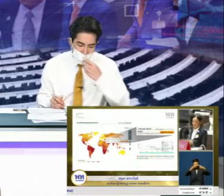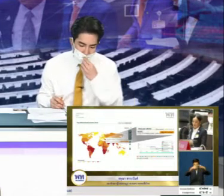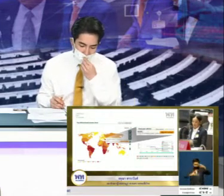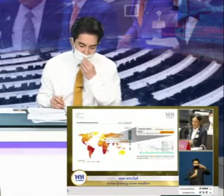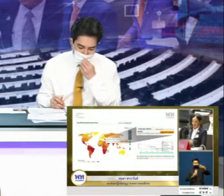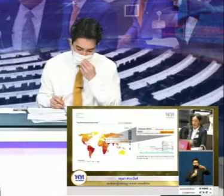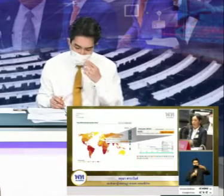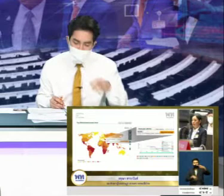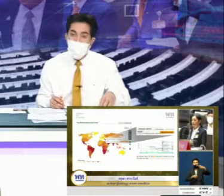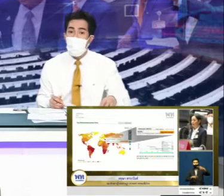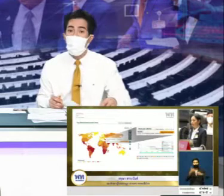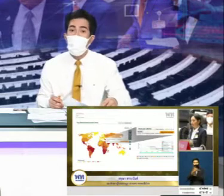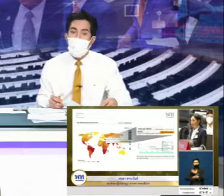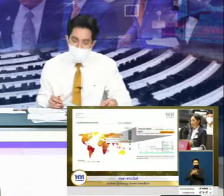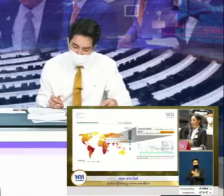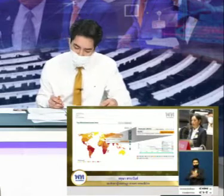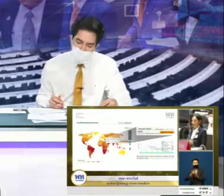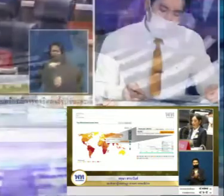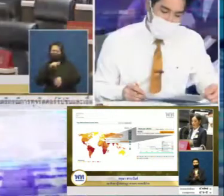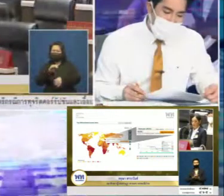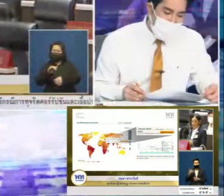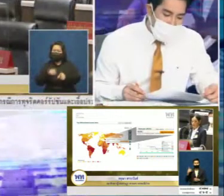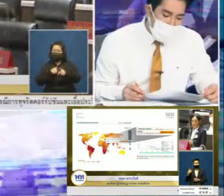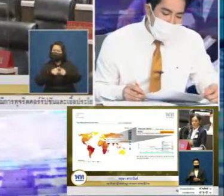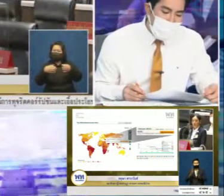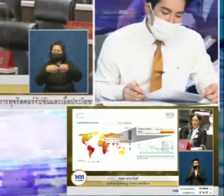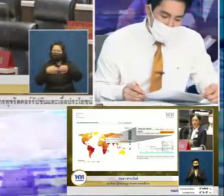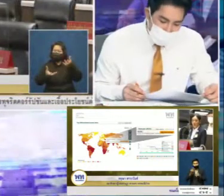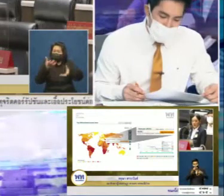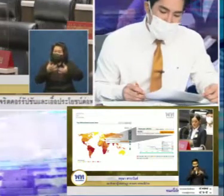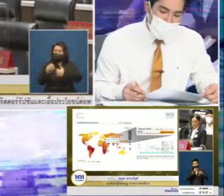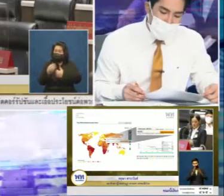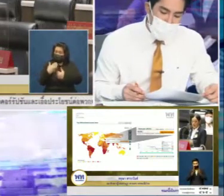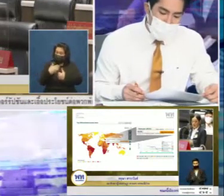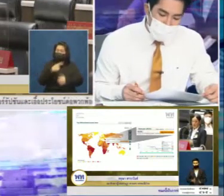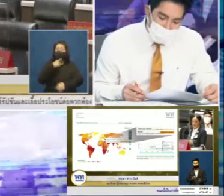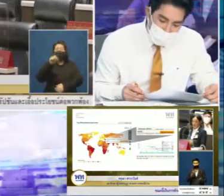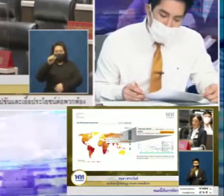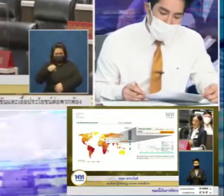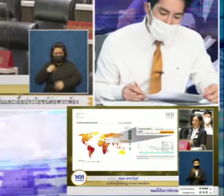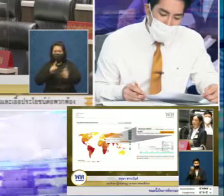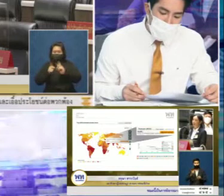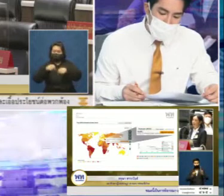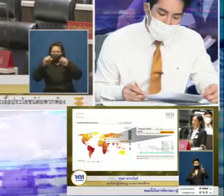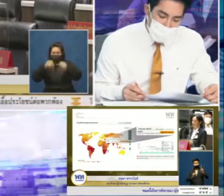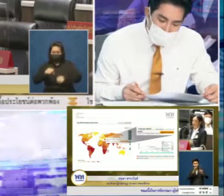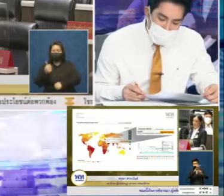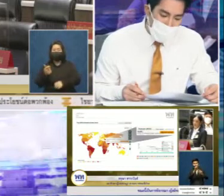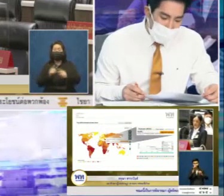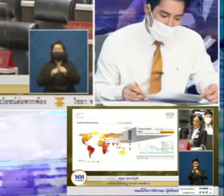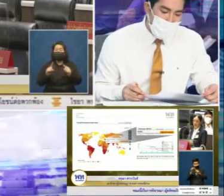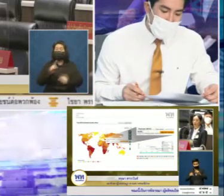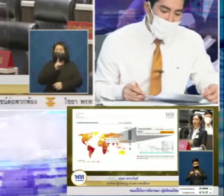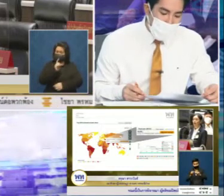ายกรัฐมนตรีเนี่ยนะในสมัยที่เป็นหัวหน้าคสช.เนี่ยใช้มาตรา44ออกคำสั่งระงับเหมือง